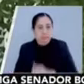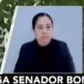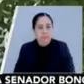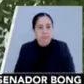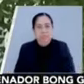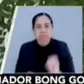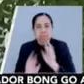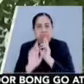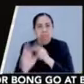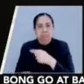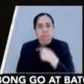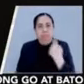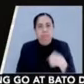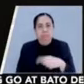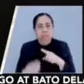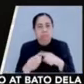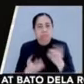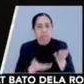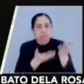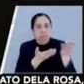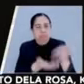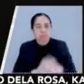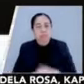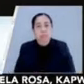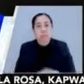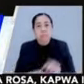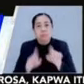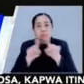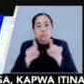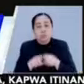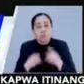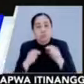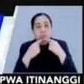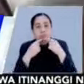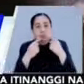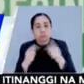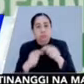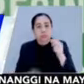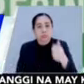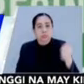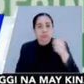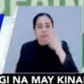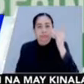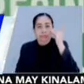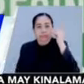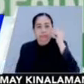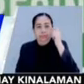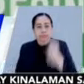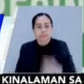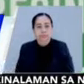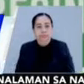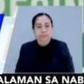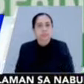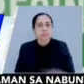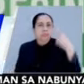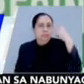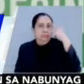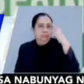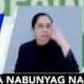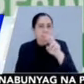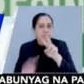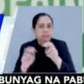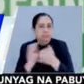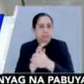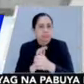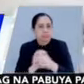China kaugnay rito. Gayun din sa mga pahayag ni Secretary Teodoro. Tingin naman ng security analyst na si Professor